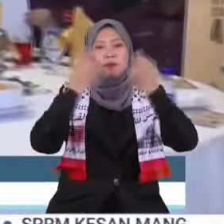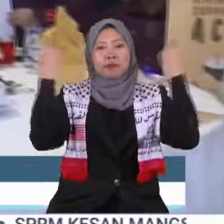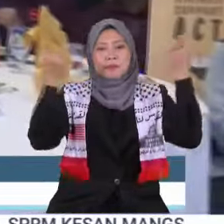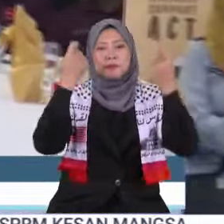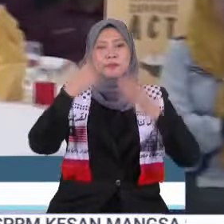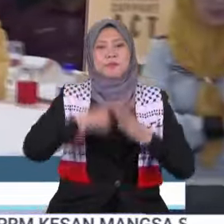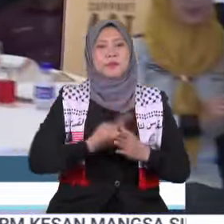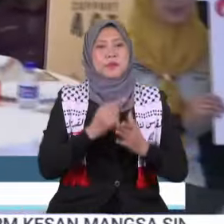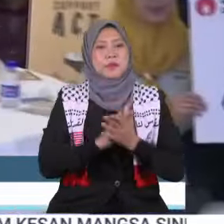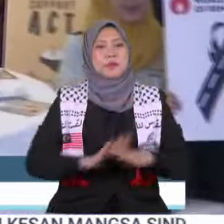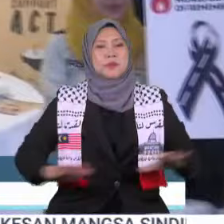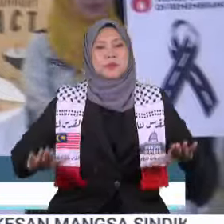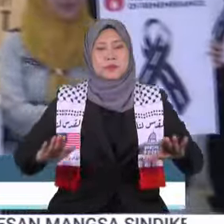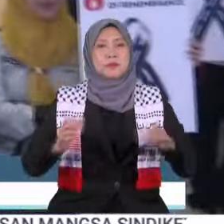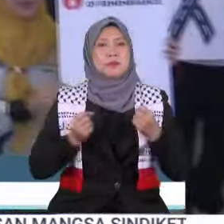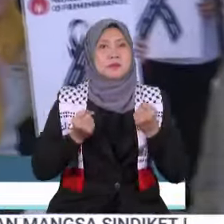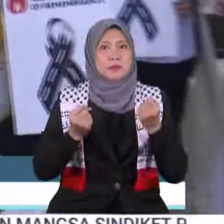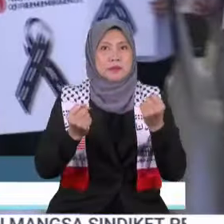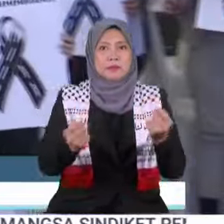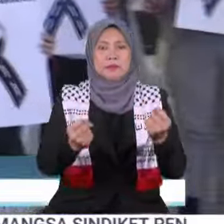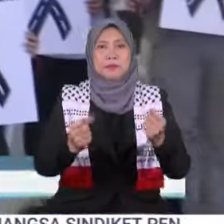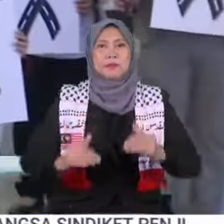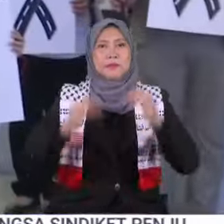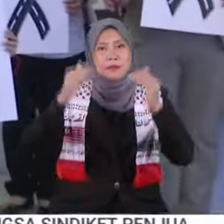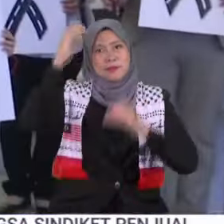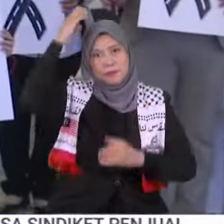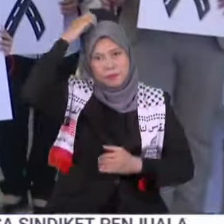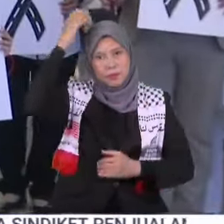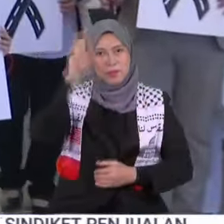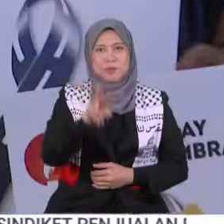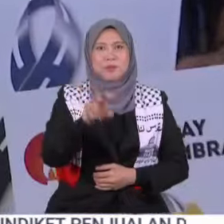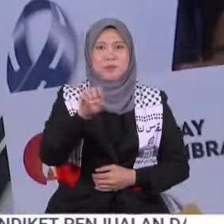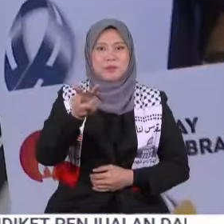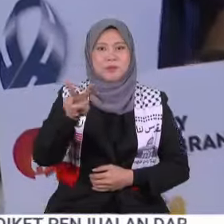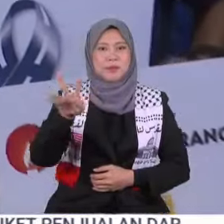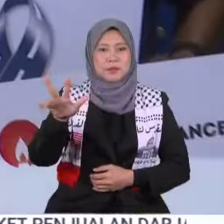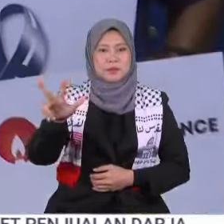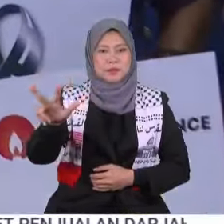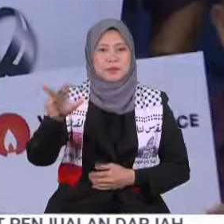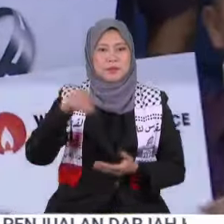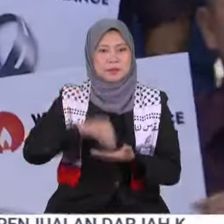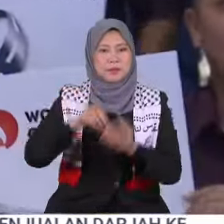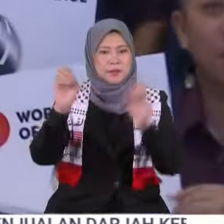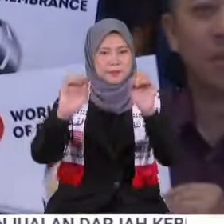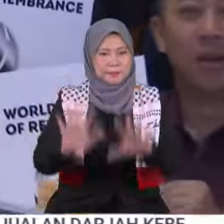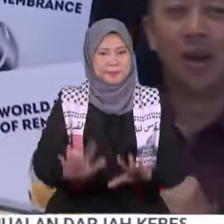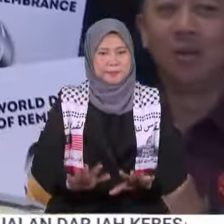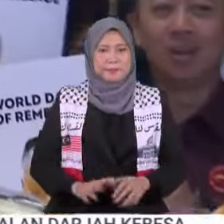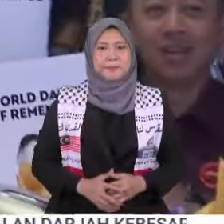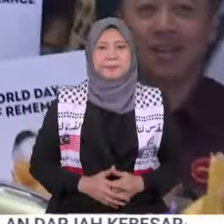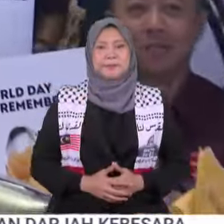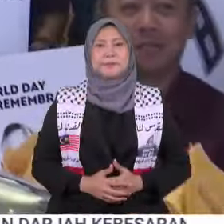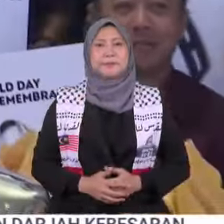bulan keselamatan Jalan Raya peringkat Negeri Selangor 2023 di Shah Alam